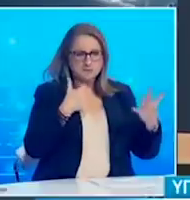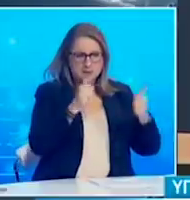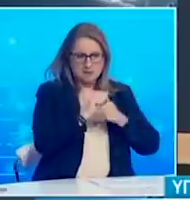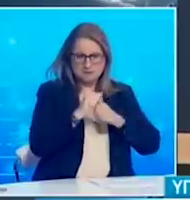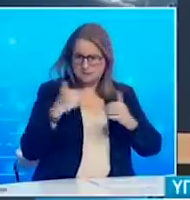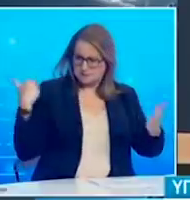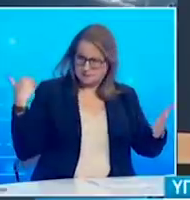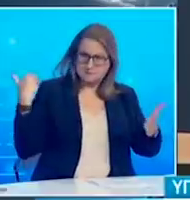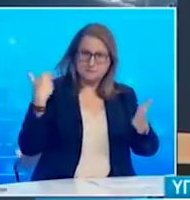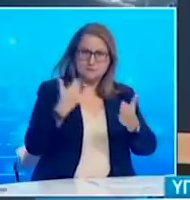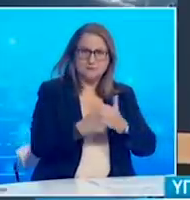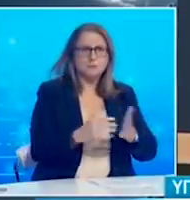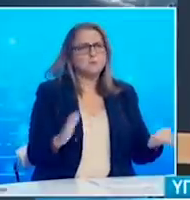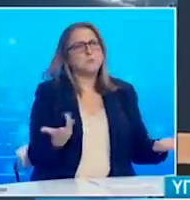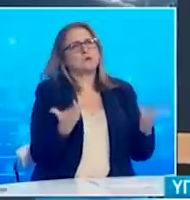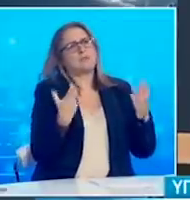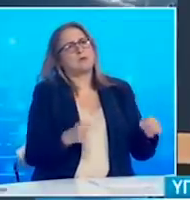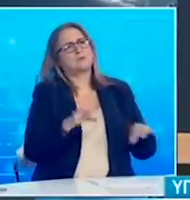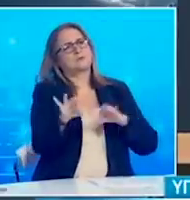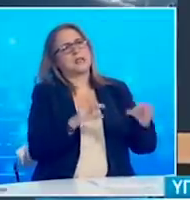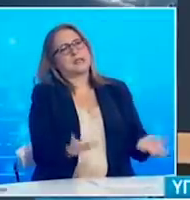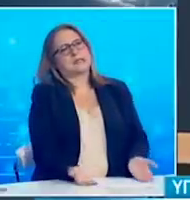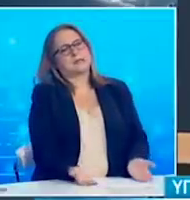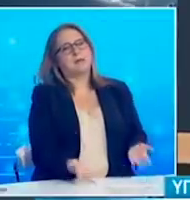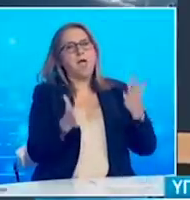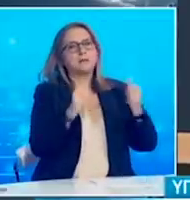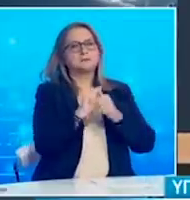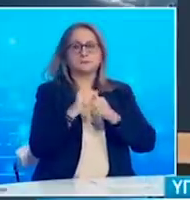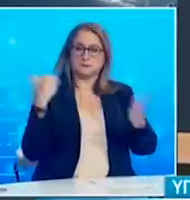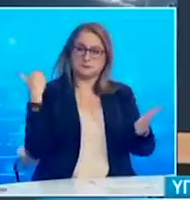της πανδημίας. Πότε θα αποκτήσουμε εθνική στρατηγική? Ευχαριστώ.